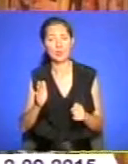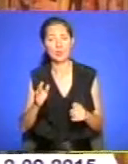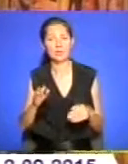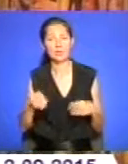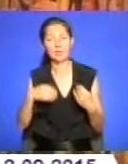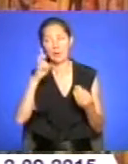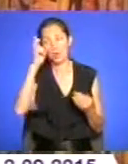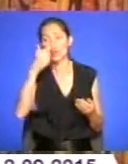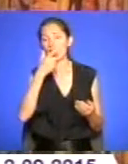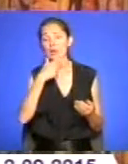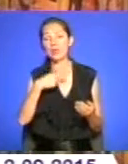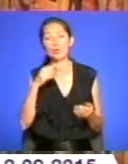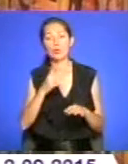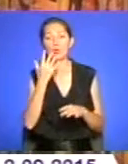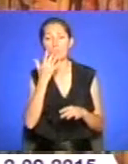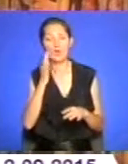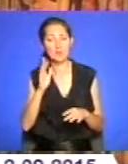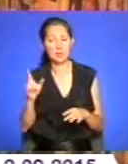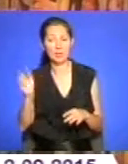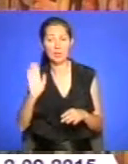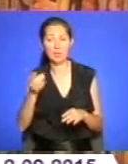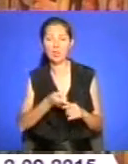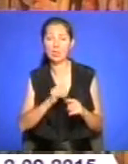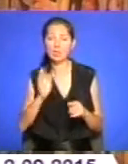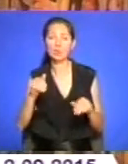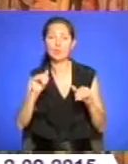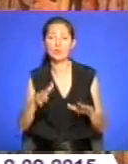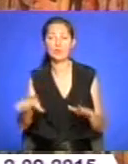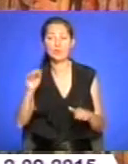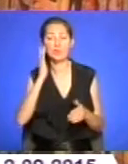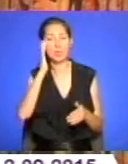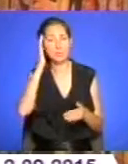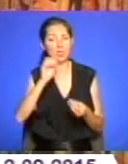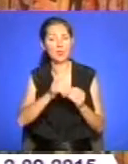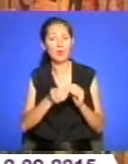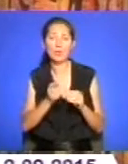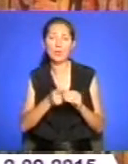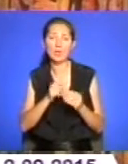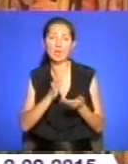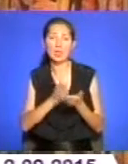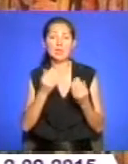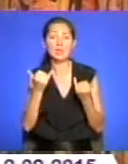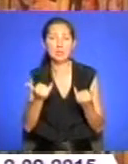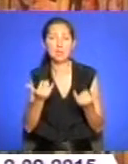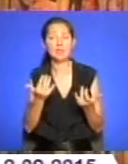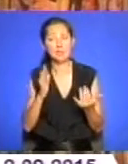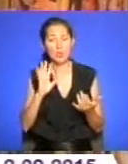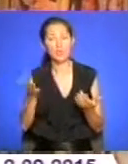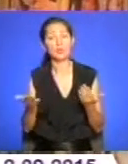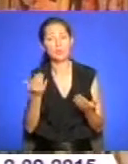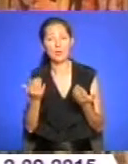елітою нації, які будуть вирішувати ті всі політичні проблеми, які є зараз і які ще будуть,